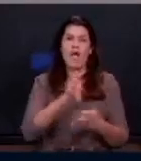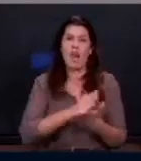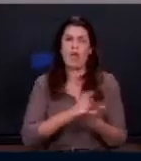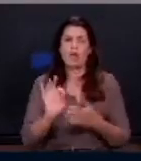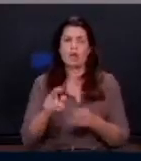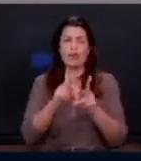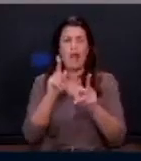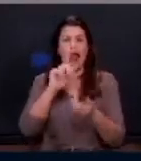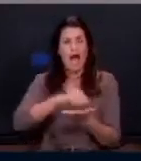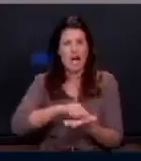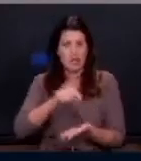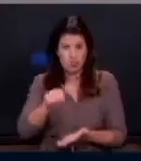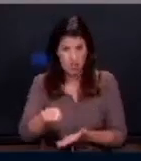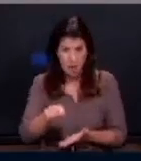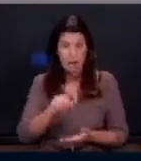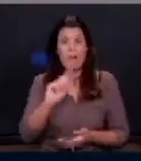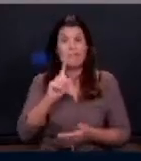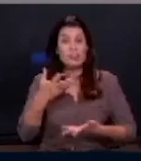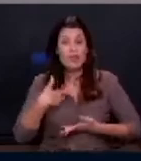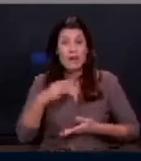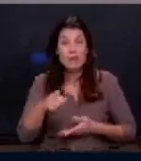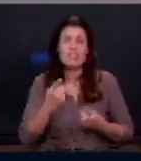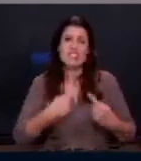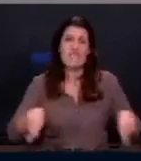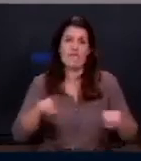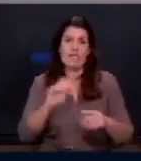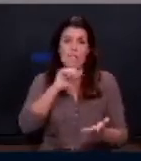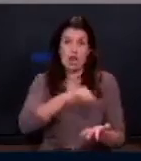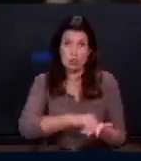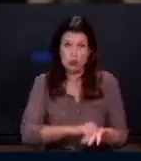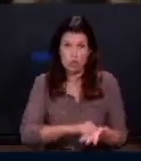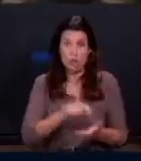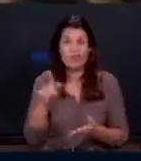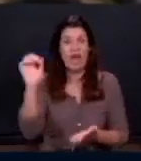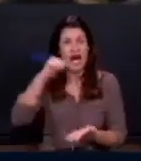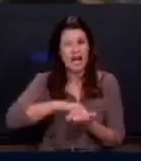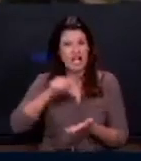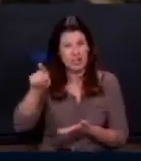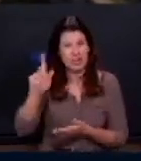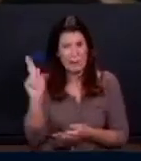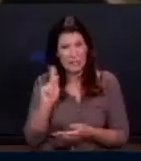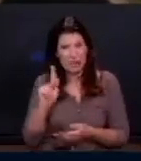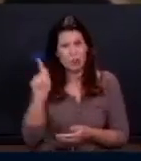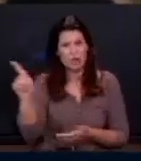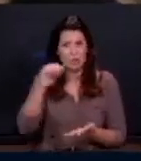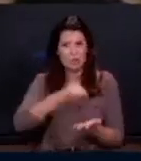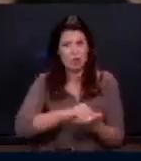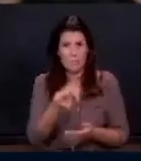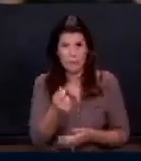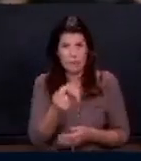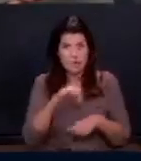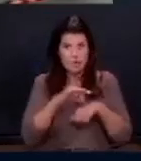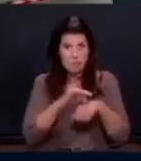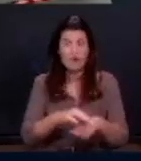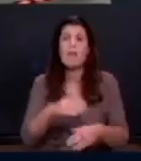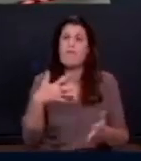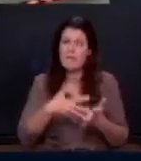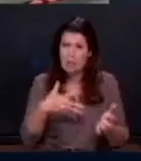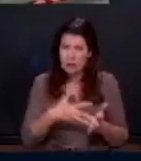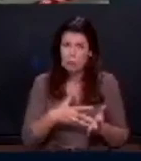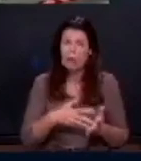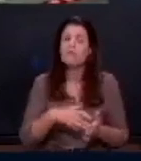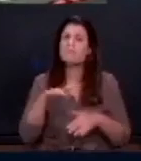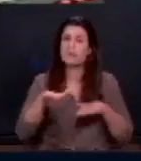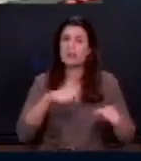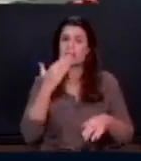שמתקבלות על ידי ועדת ההשקעות שלה, כך הם אומרים. ההשקעה של קרוג'ן שהינה משקיע פיננסי גלובלי מוביל, נבדקה ואושרה על ידי ממשלת